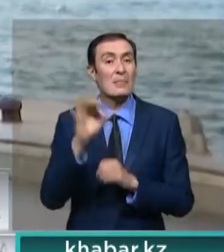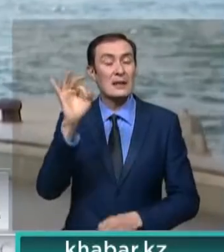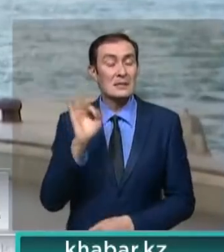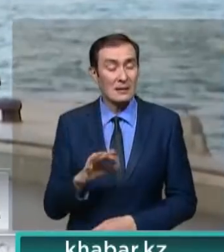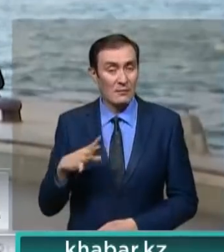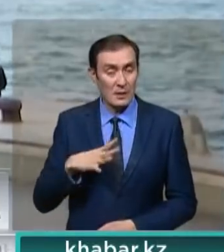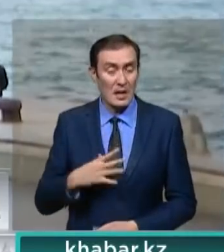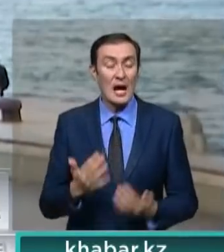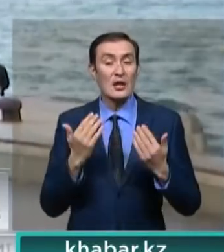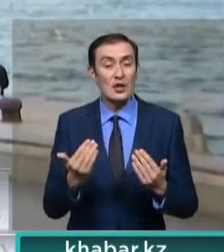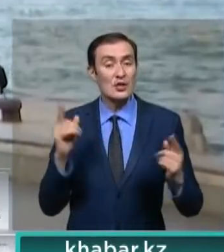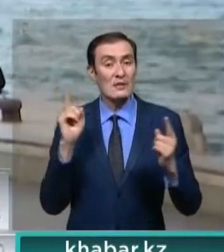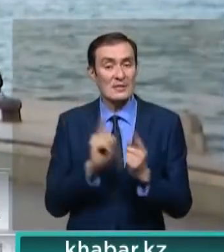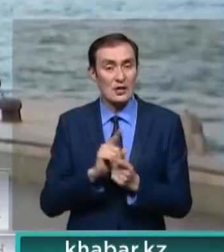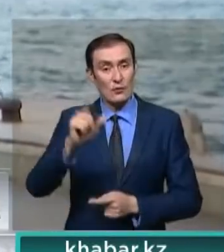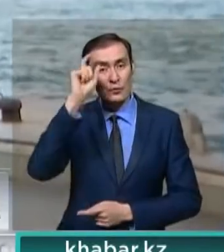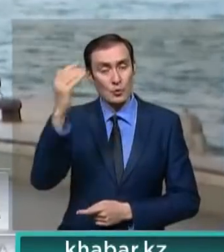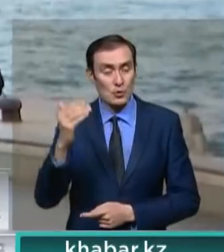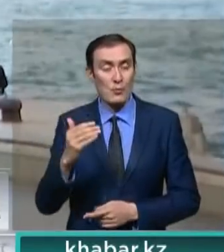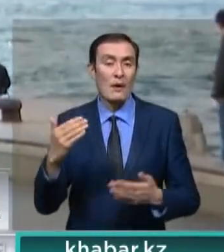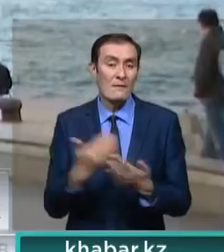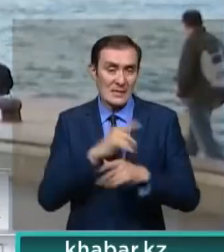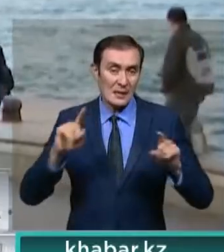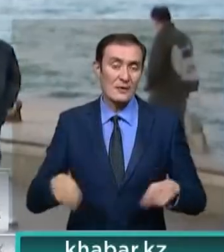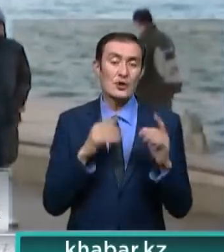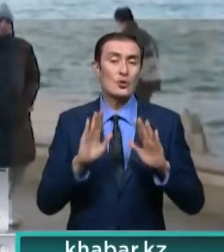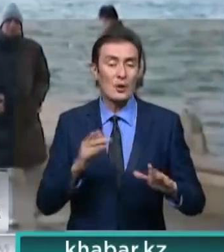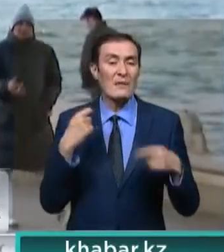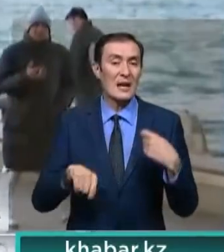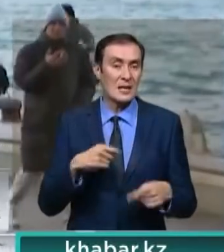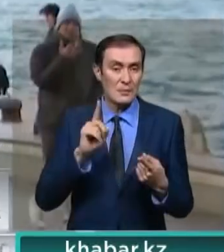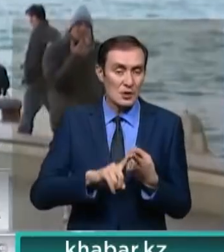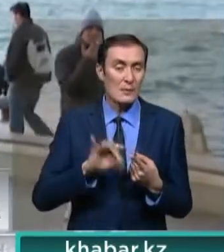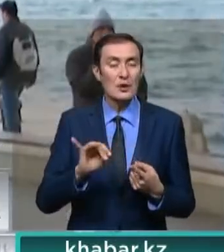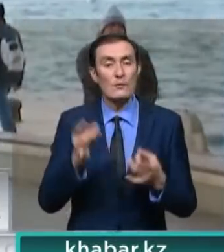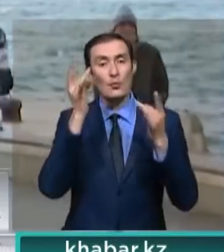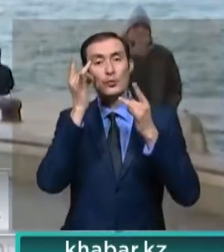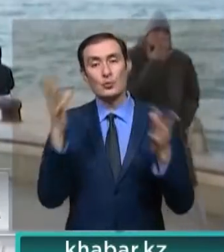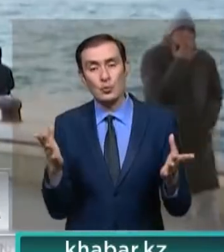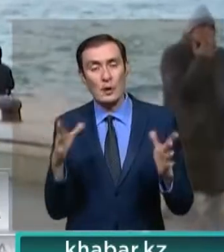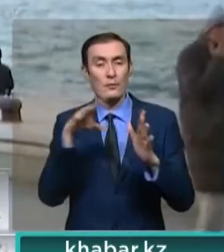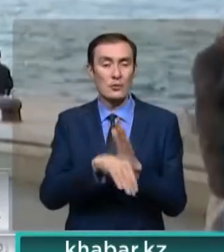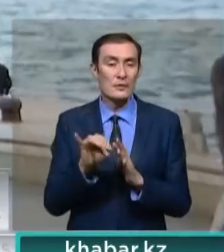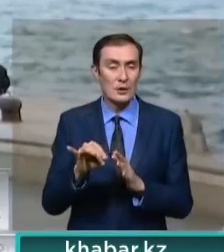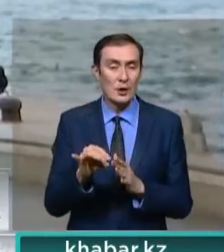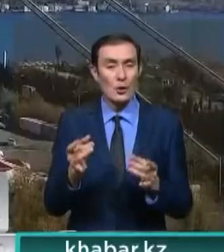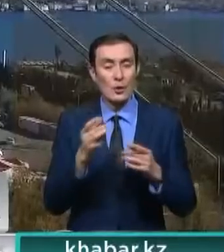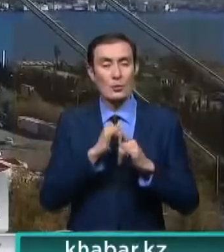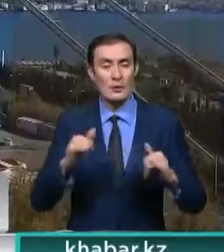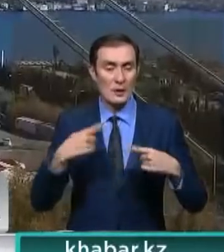11%. Нынешняя встреча в Турции – повод наладить работу не только в экономическом плане, но и в культурном, а также